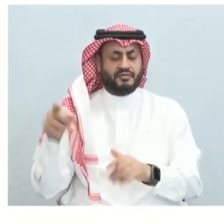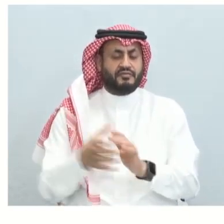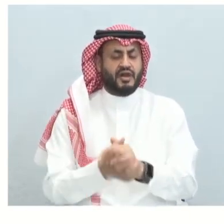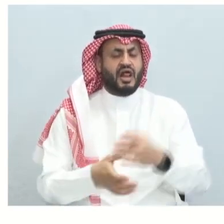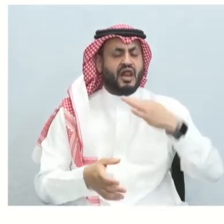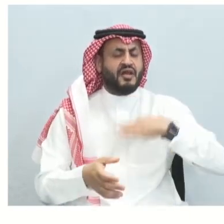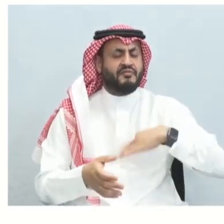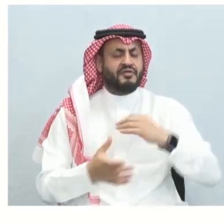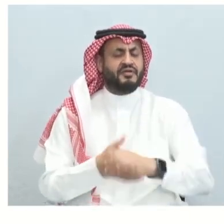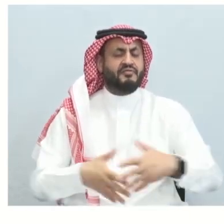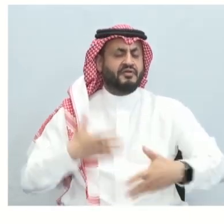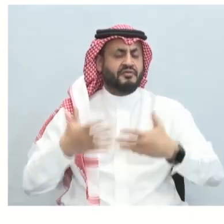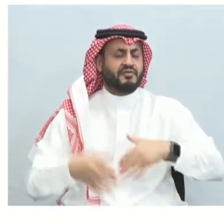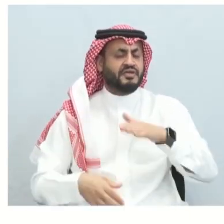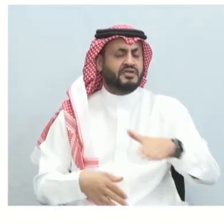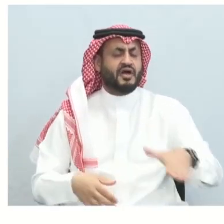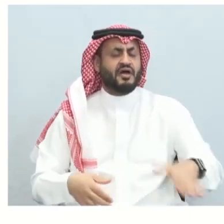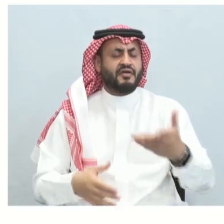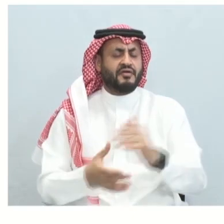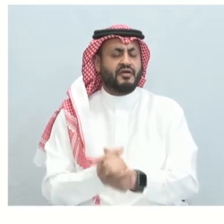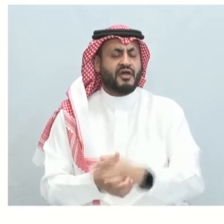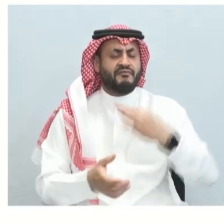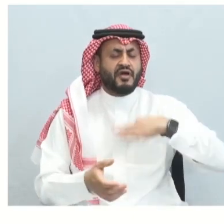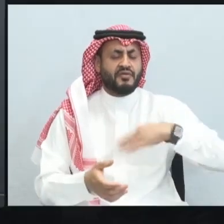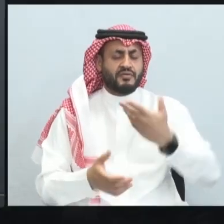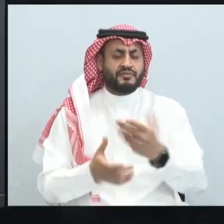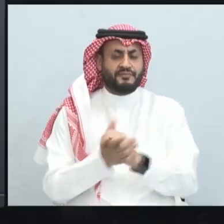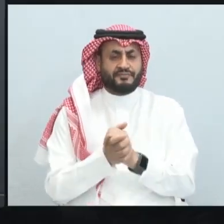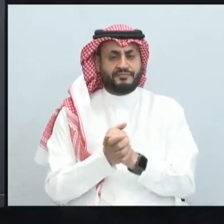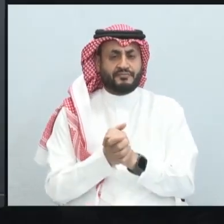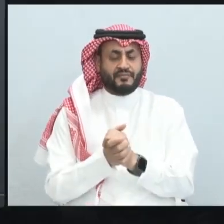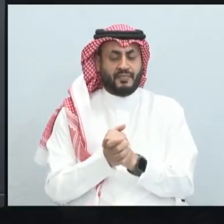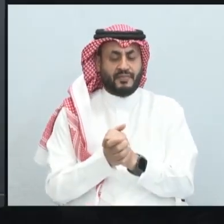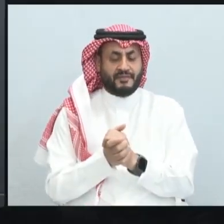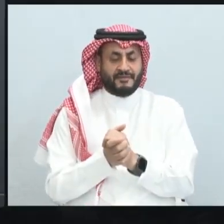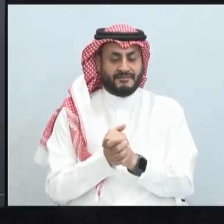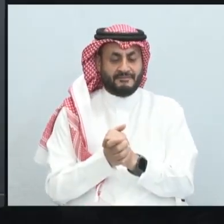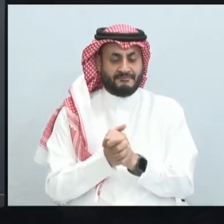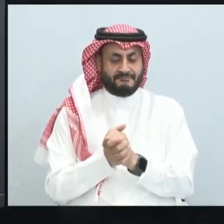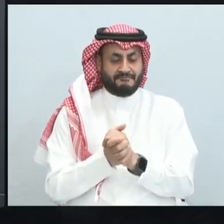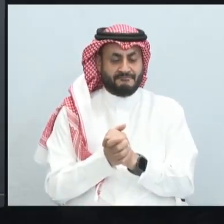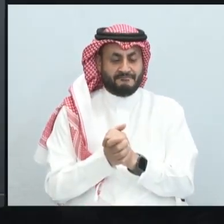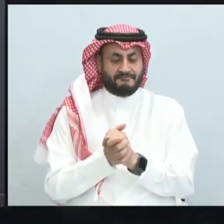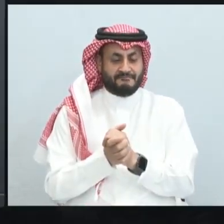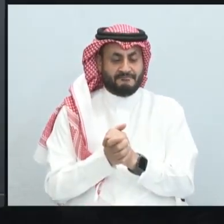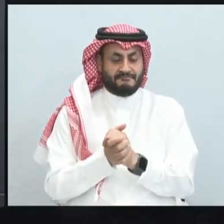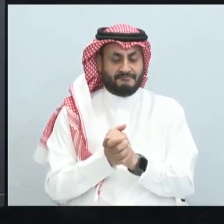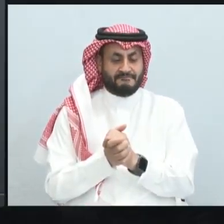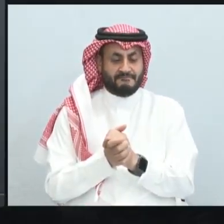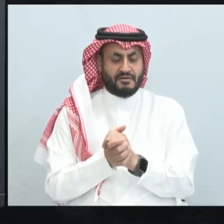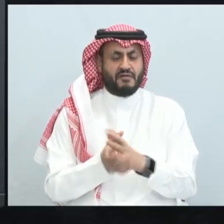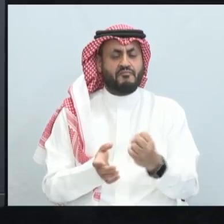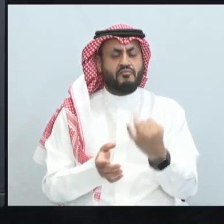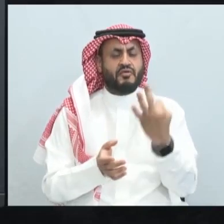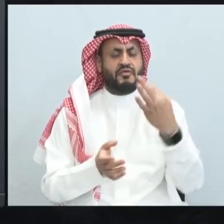فائده ممازحه الصغار ما هي الفائده التي نجنيها عندما نمازح هؤلاء الصغار هناك عده